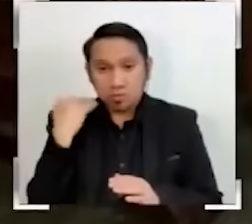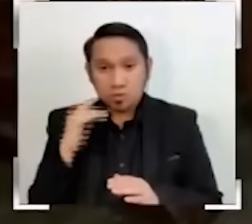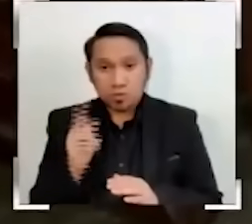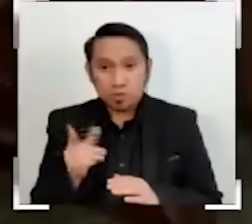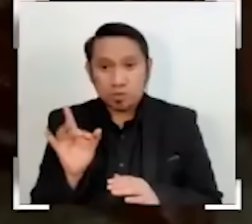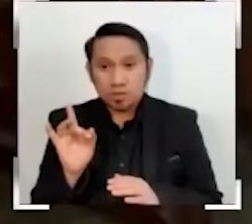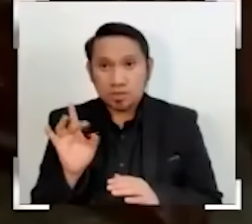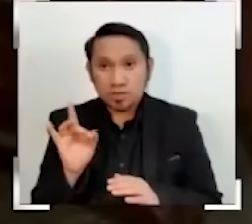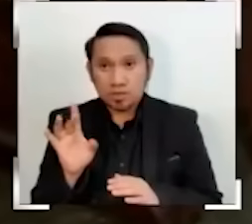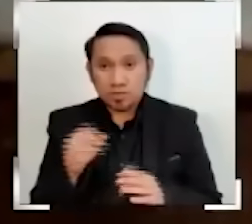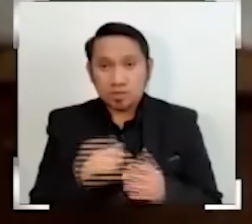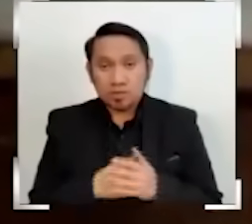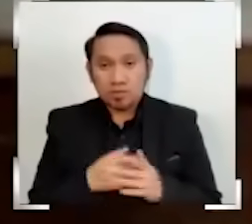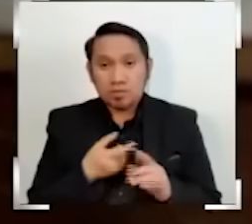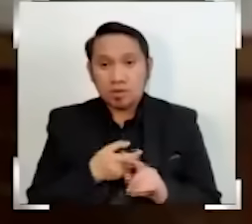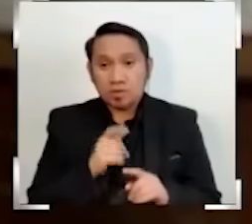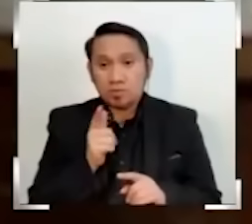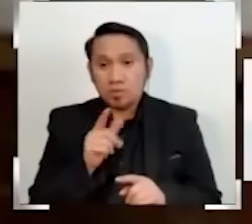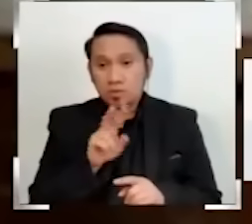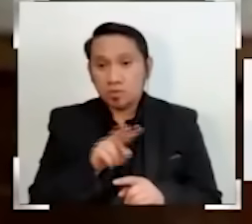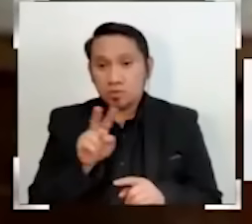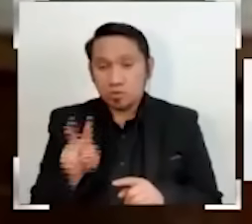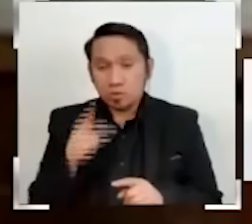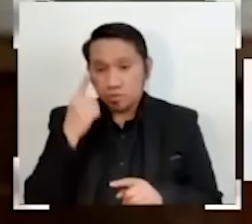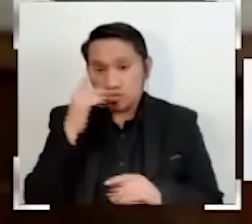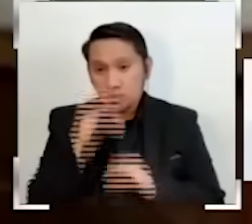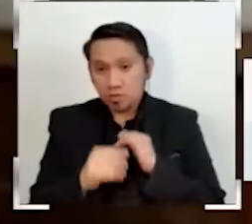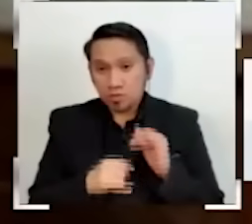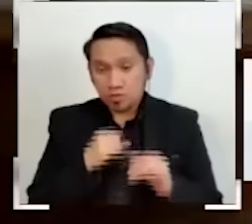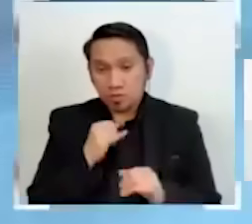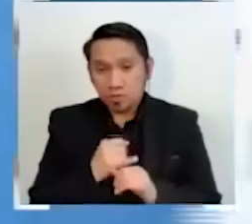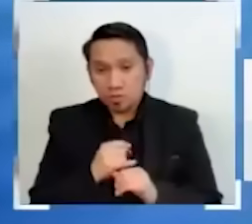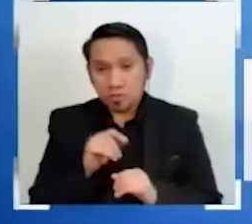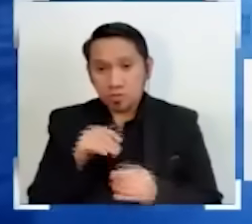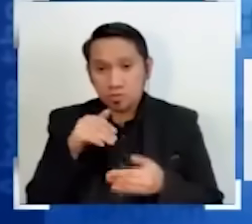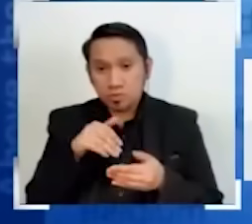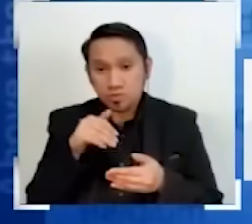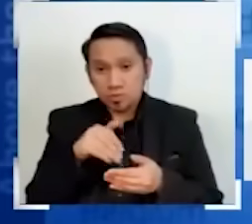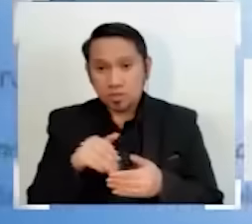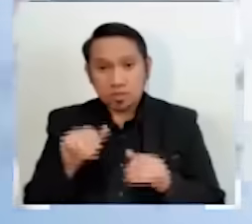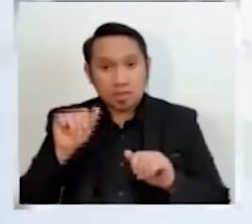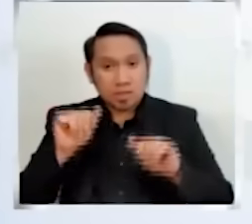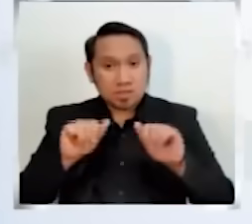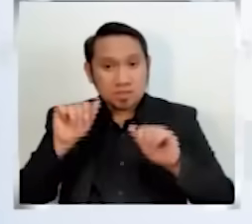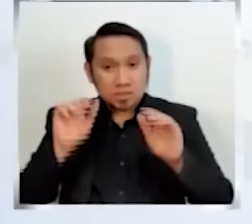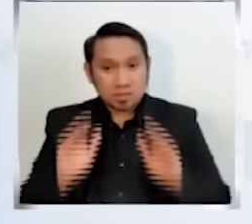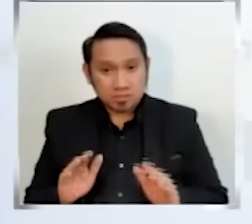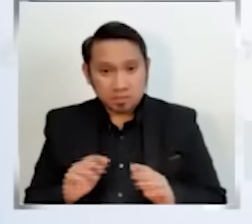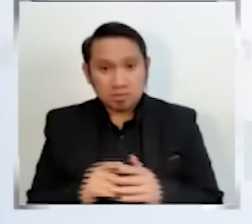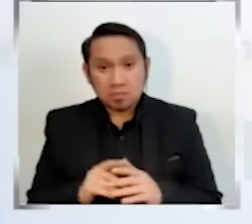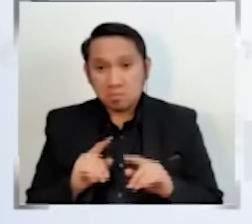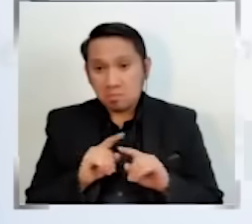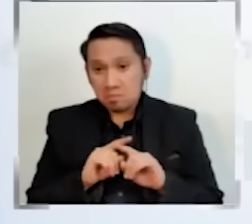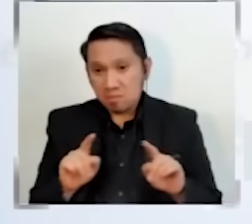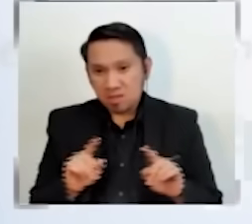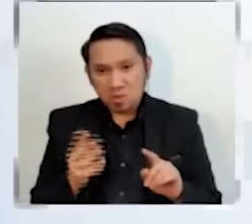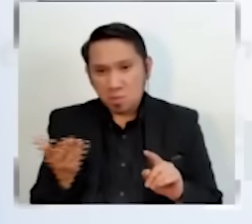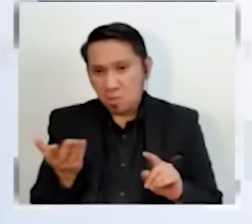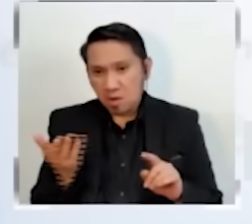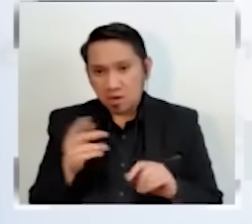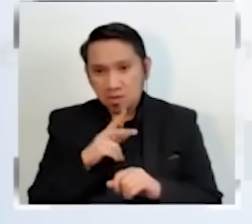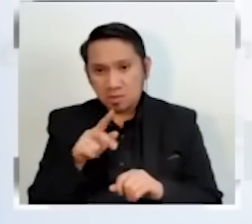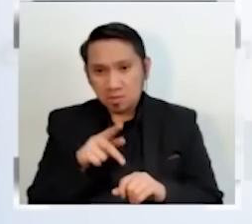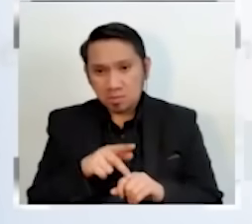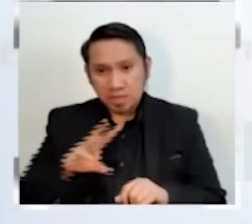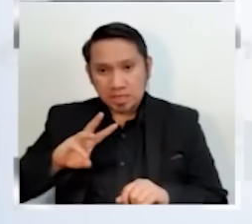sa 2022 Program for International Student Assessment o PISA. Pero ang ranking, pang-anim sa pinakamababa